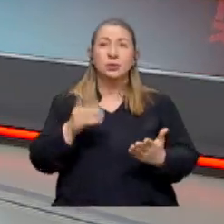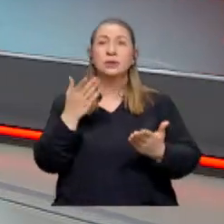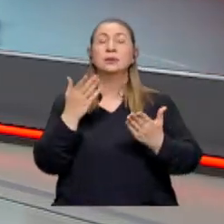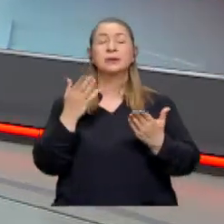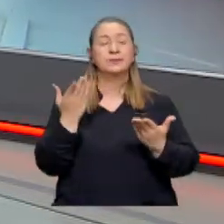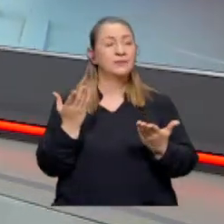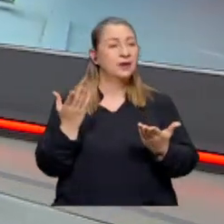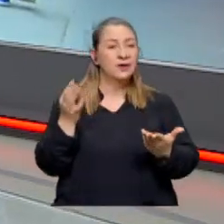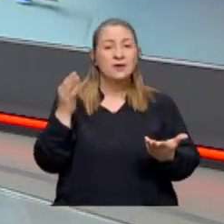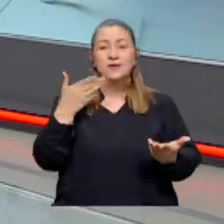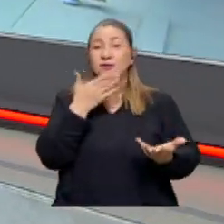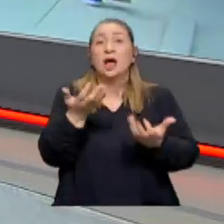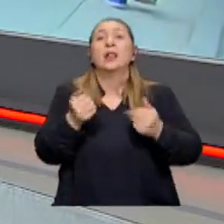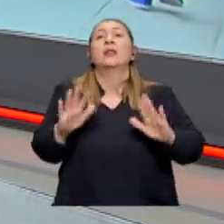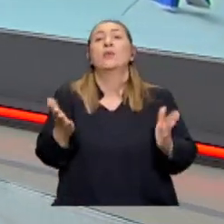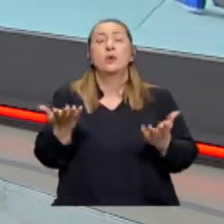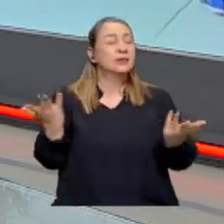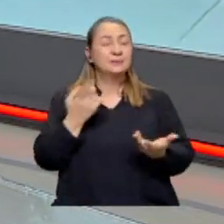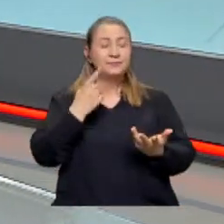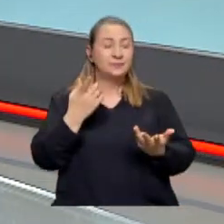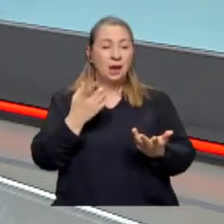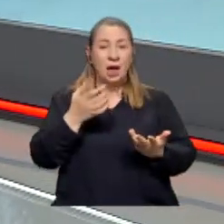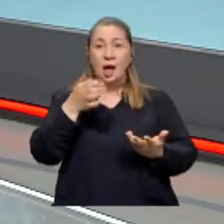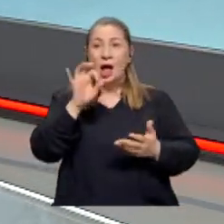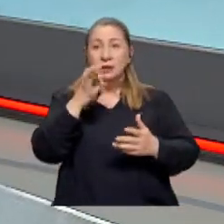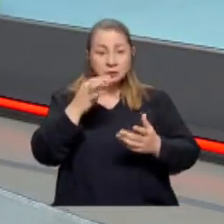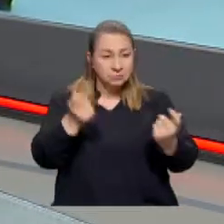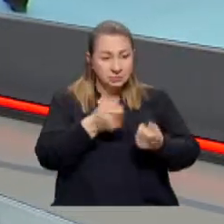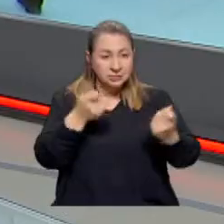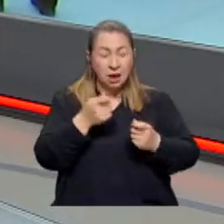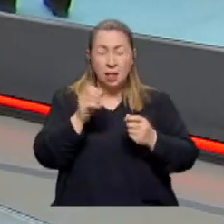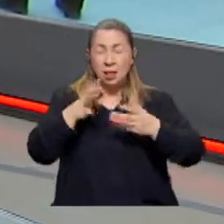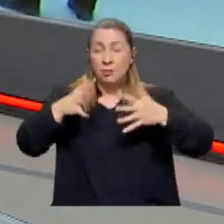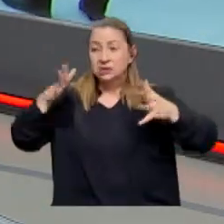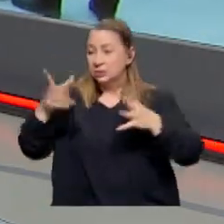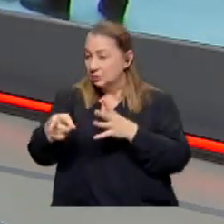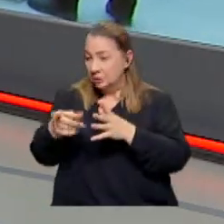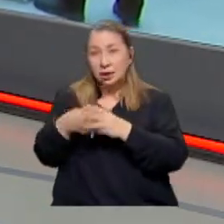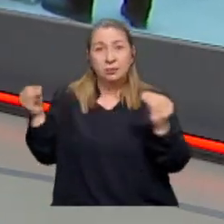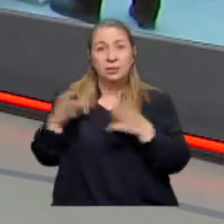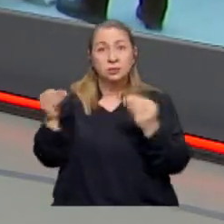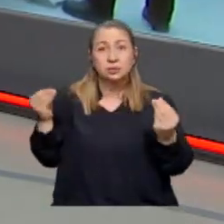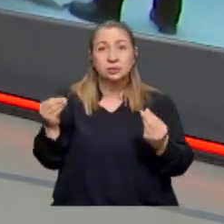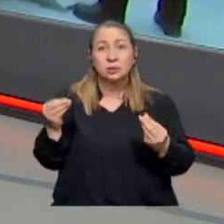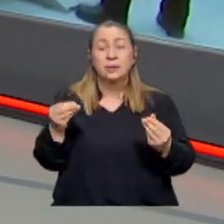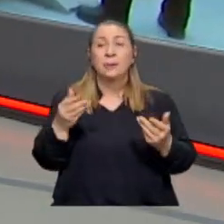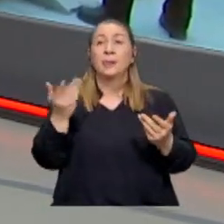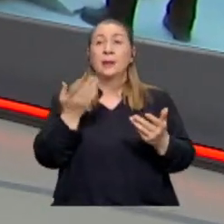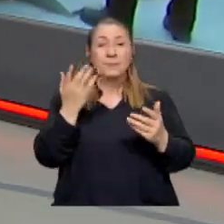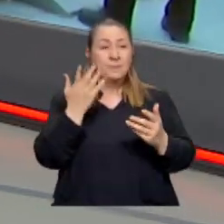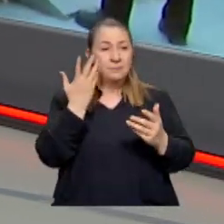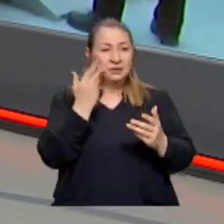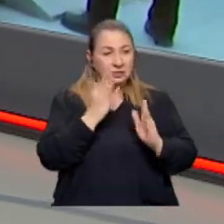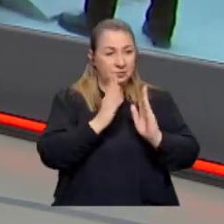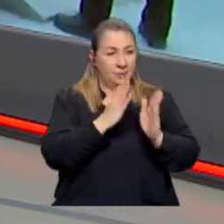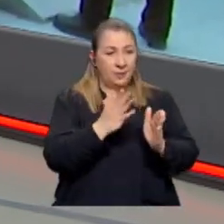değerlendirilmiyor yani şöyle söyleyeyim Hani altın peşinde koşarken elmasları kaybediyoruz emen Dimyat'a pirince